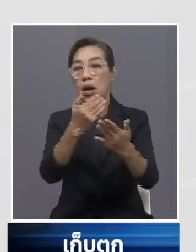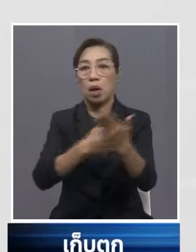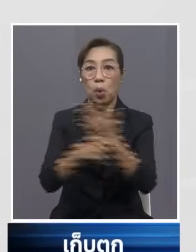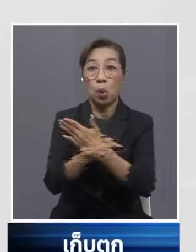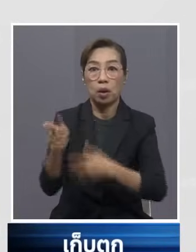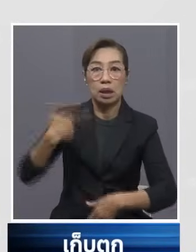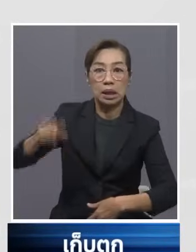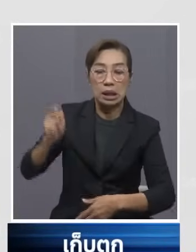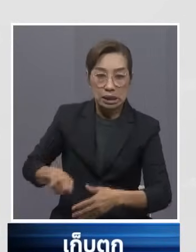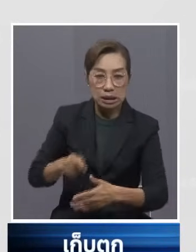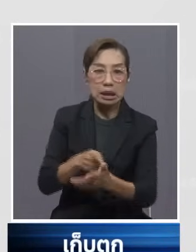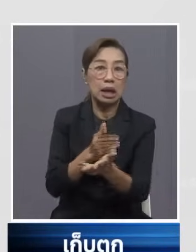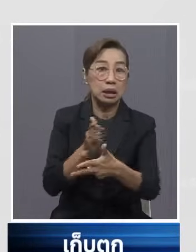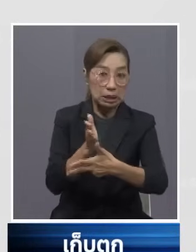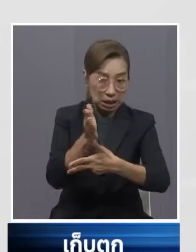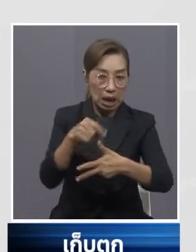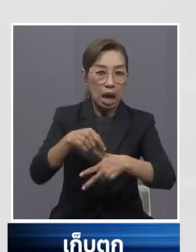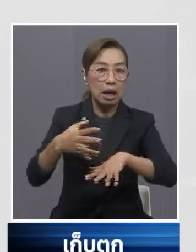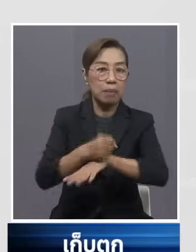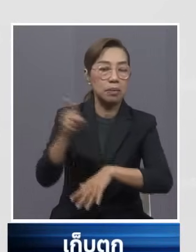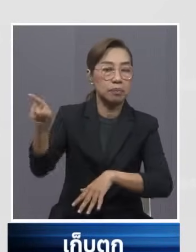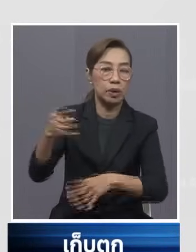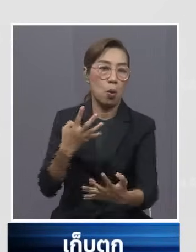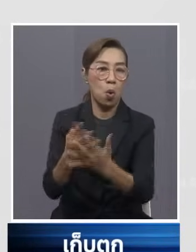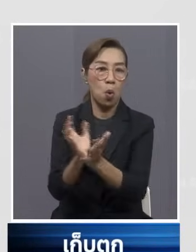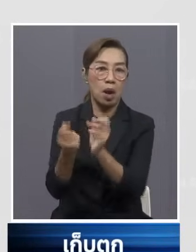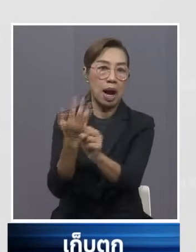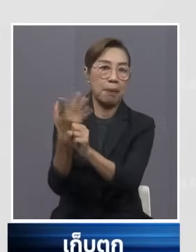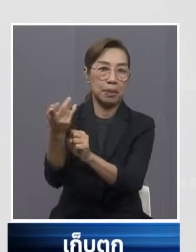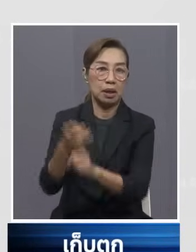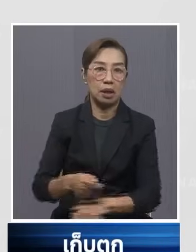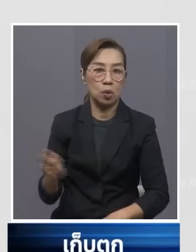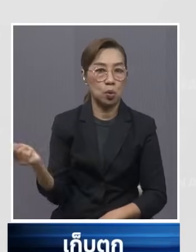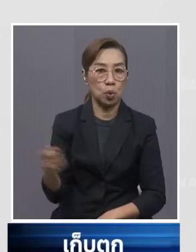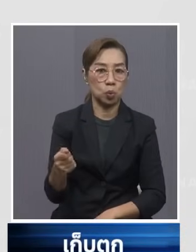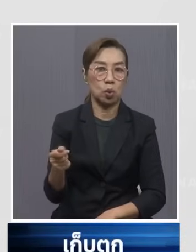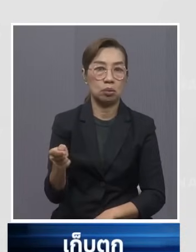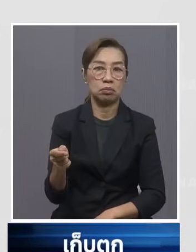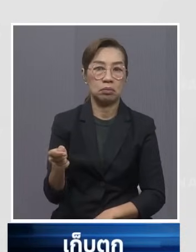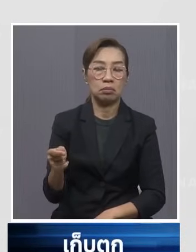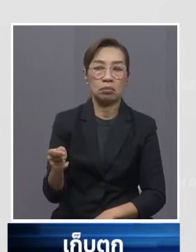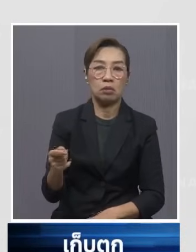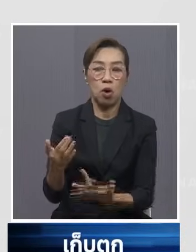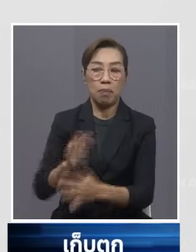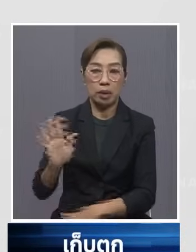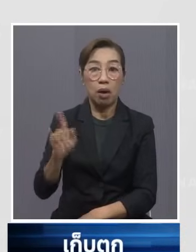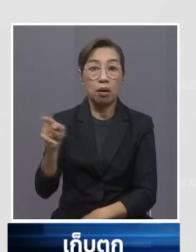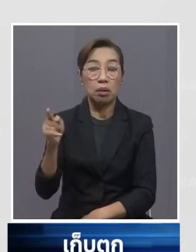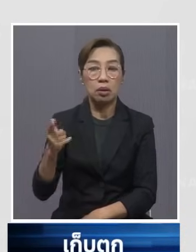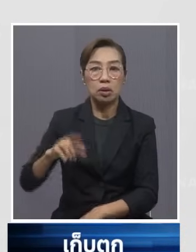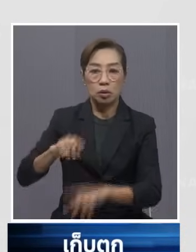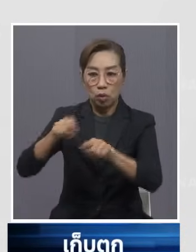พิพากษาจำคุก 5ปีโดยไม่รอลงอาญาโดนหหยจับเพราะอดีตนายกไม่ไปฟังคำพิพากษาแลก็หลบหนีออกนอก